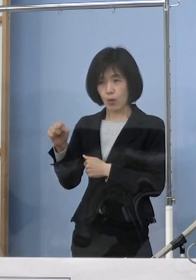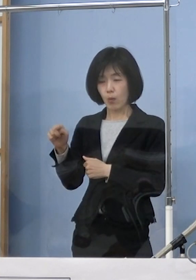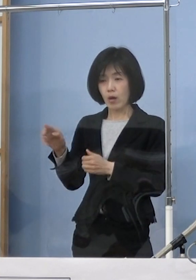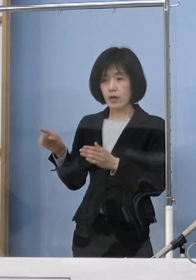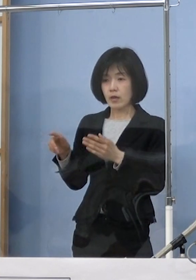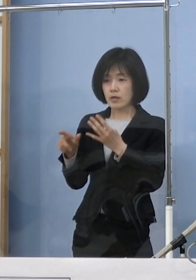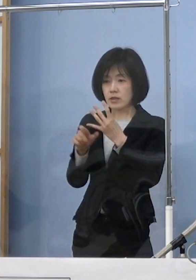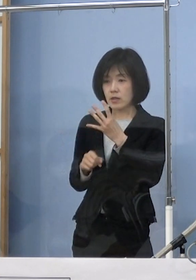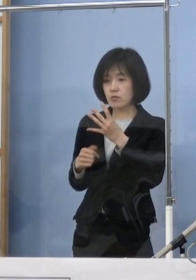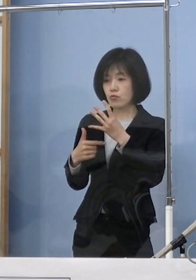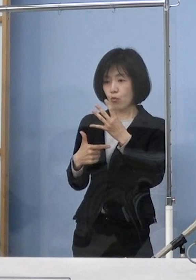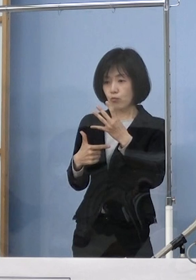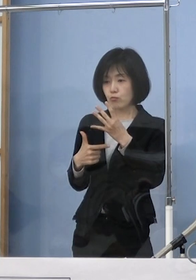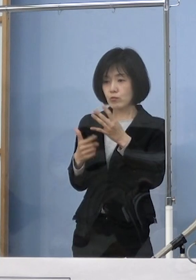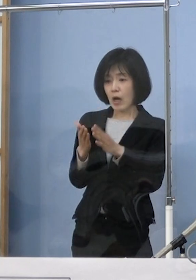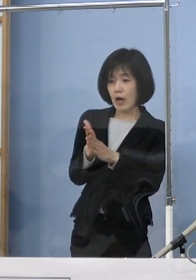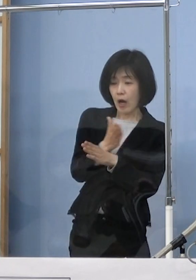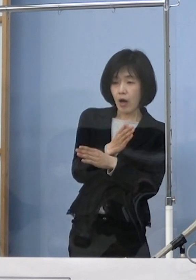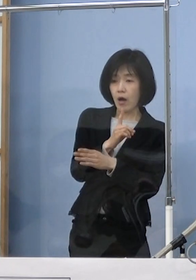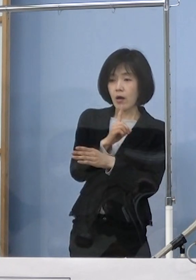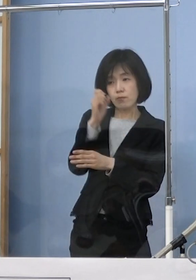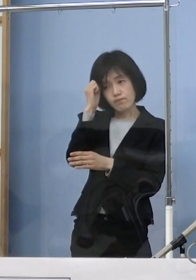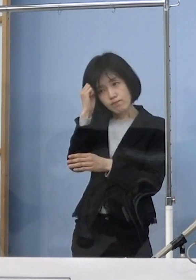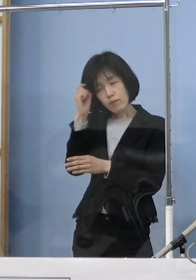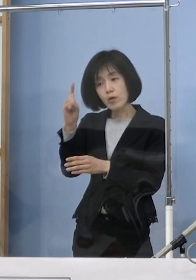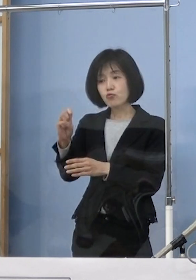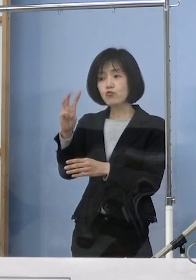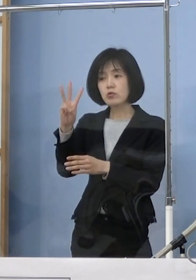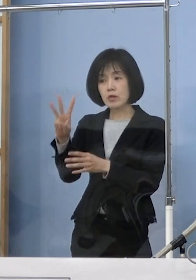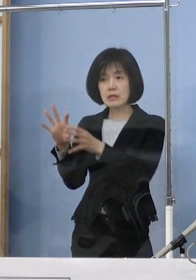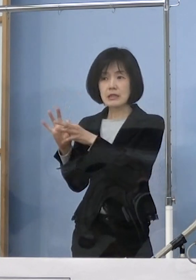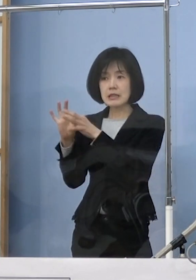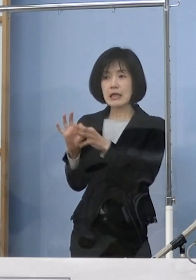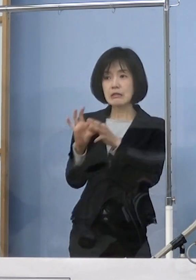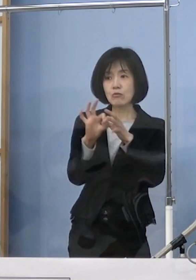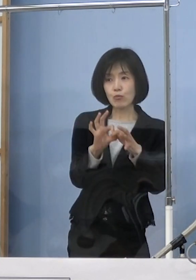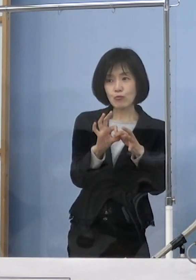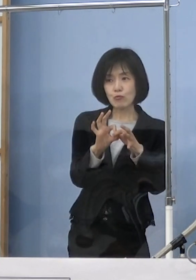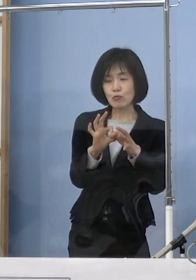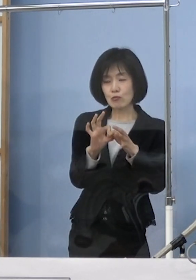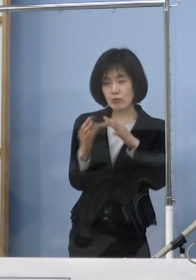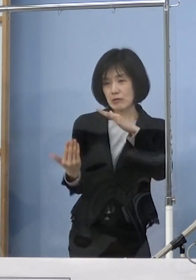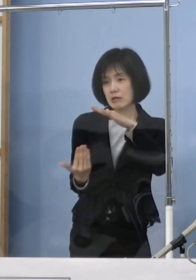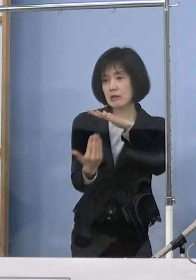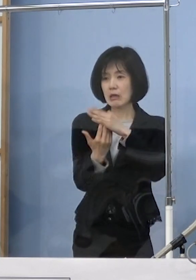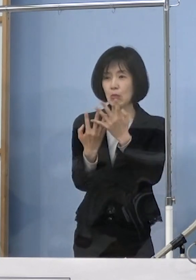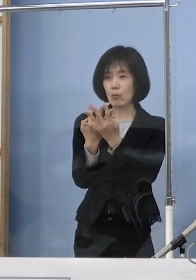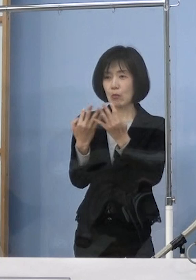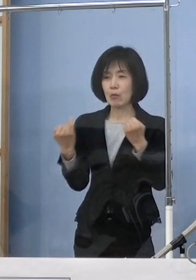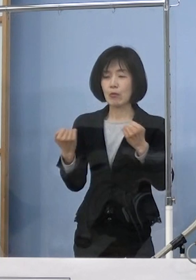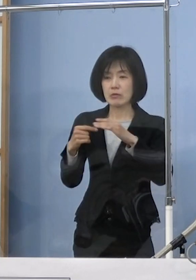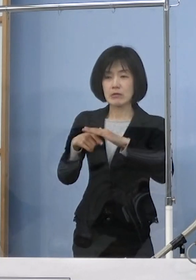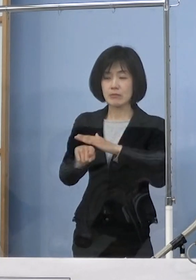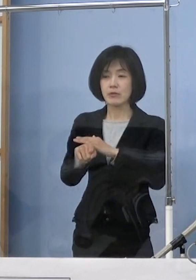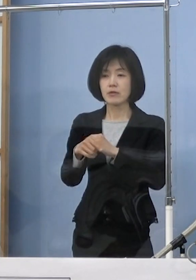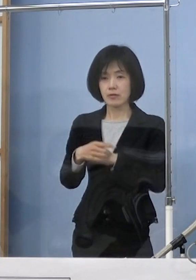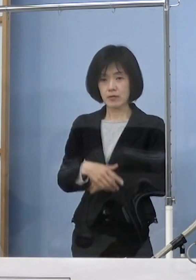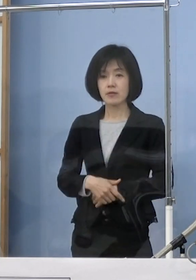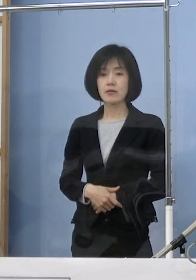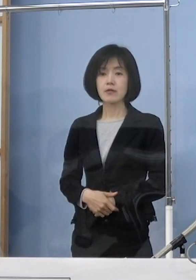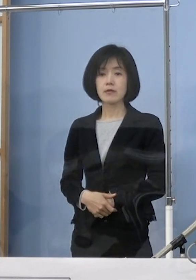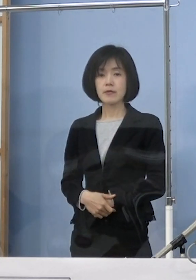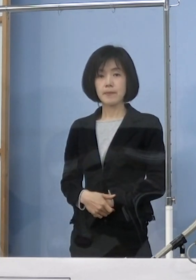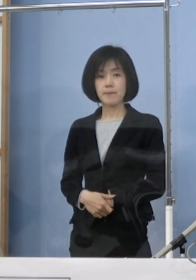4月の6日から13日連続での過去最高更新ということであ